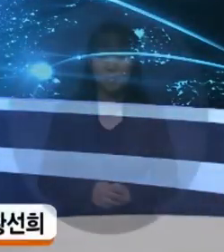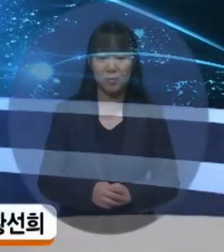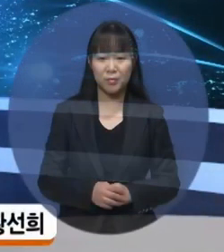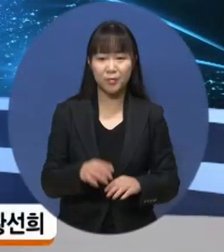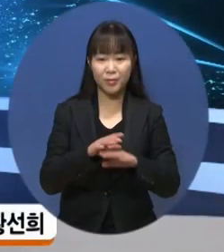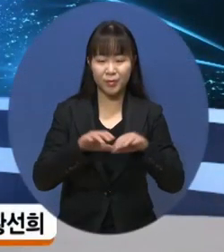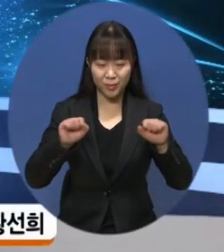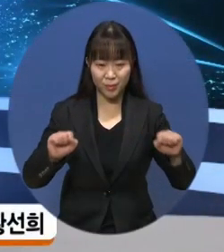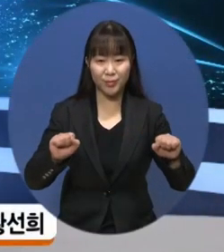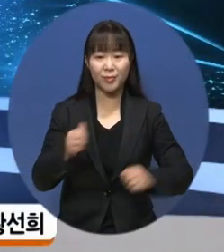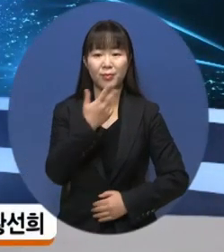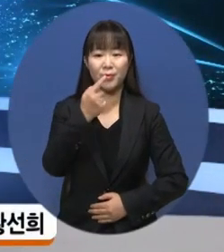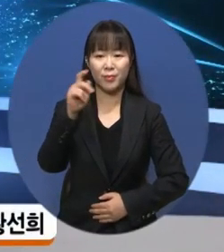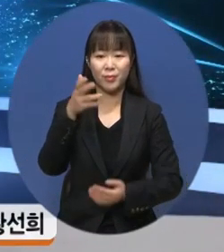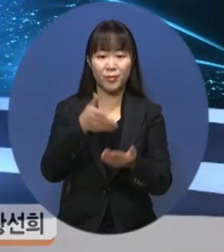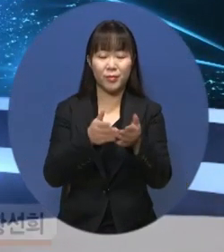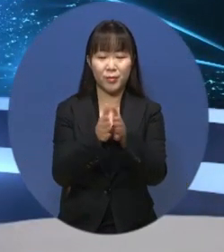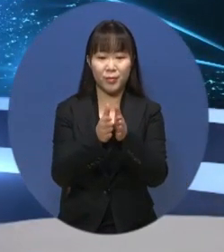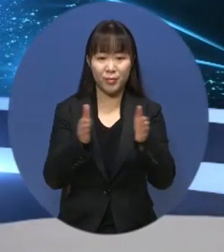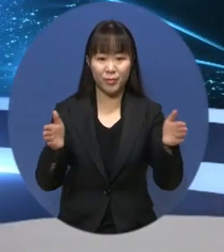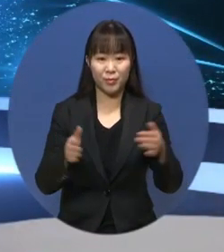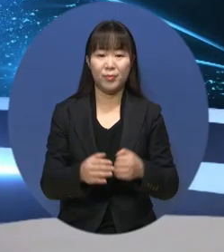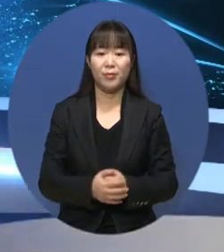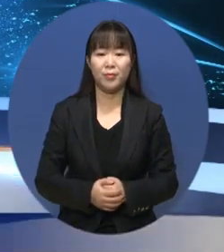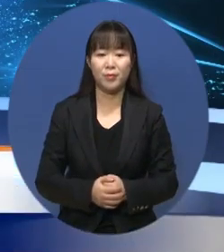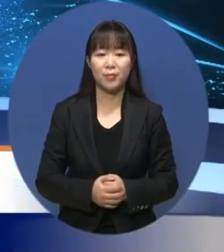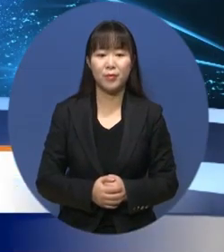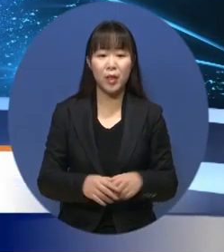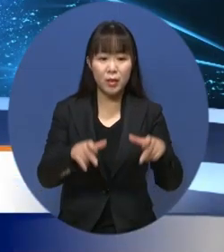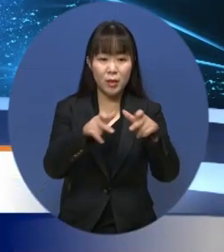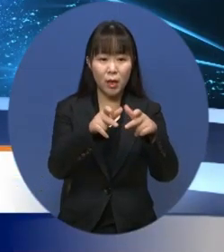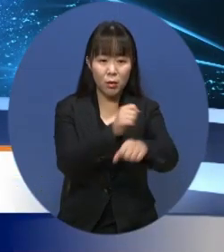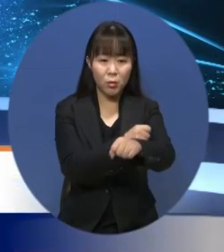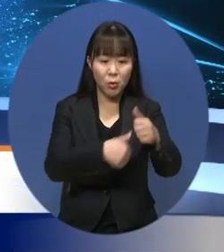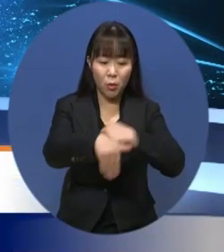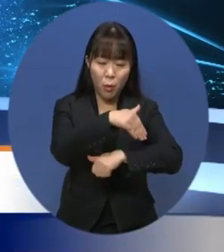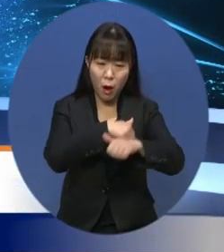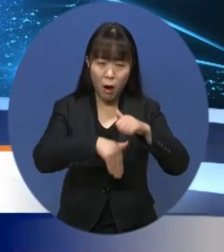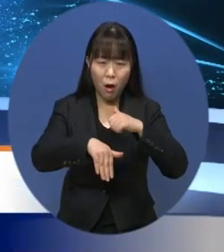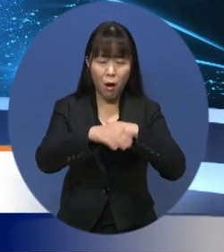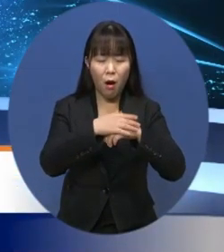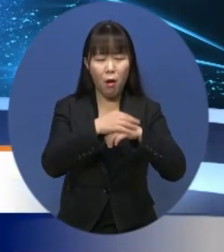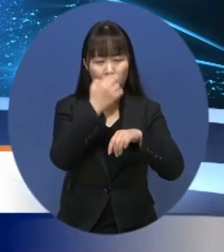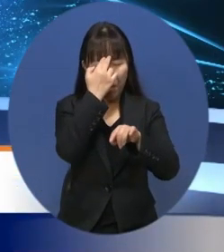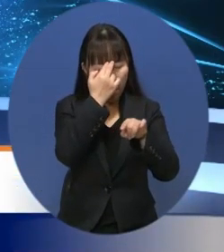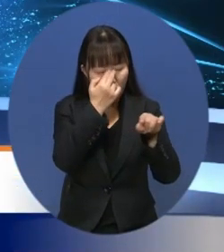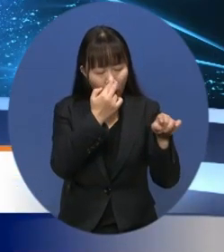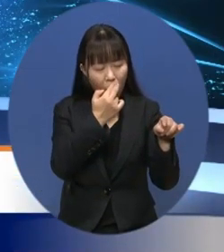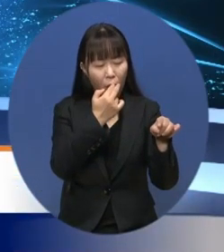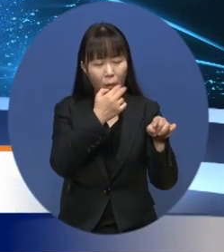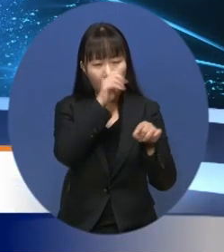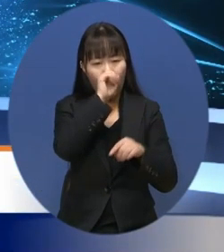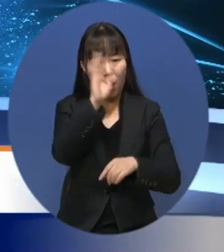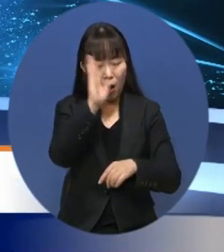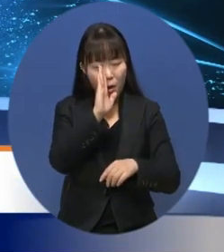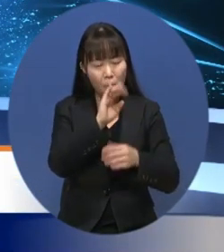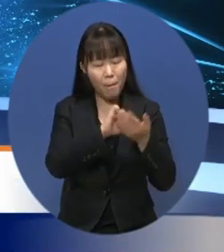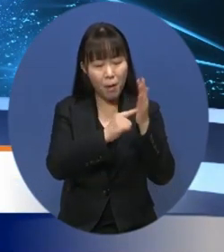시청자 여러분 안녕하십니까 복지 tv 뉴스 입니다 장애인의 노동 환경이 열악한 것으로 나타났습니다